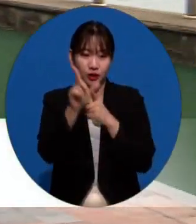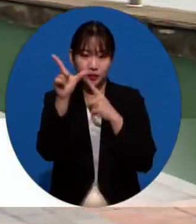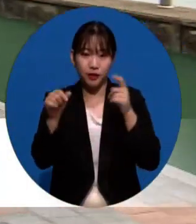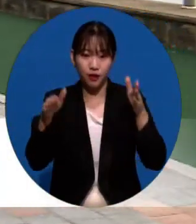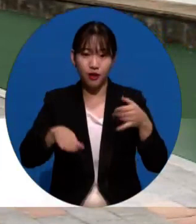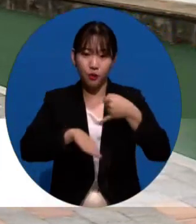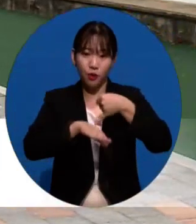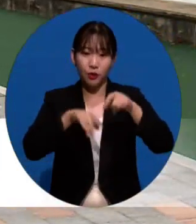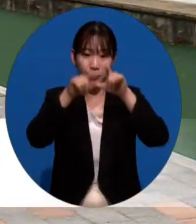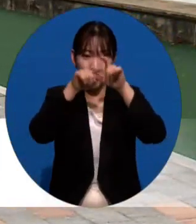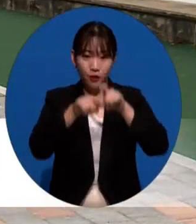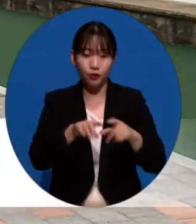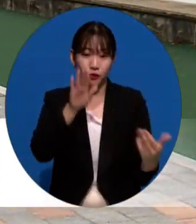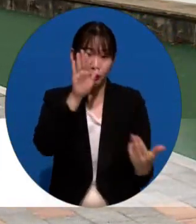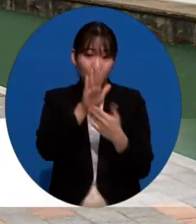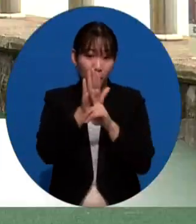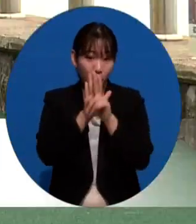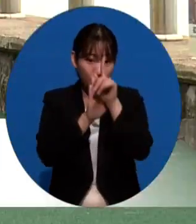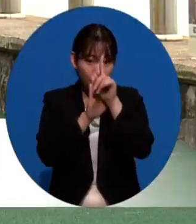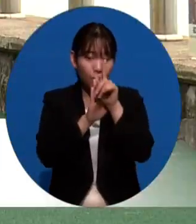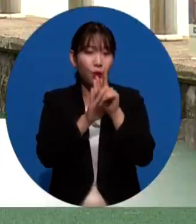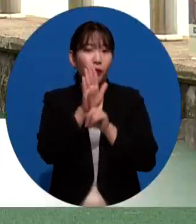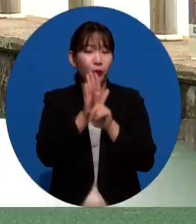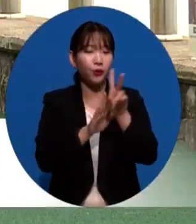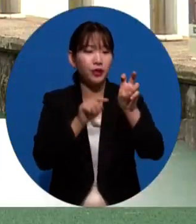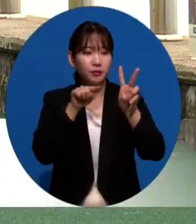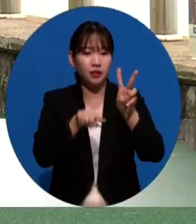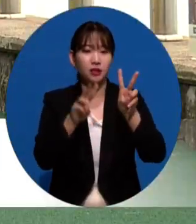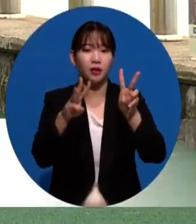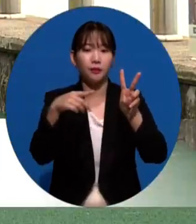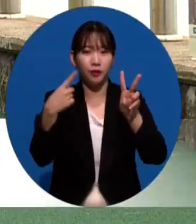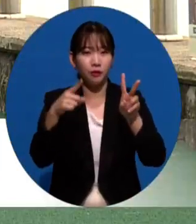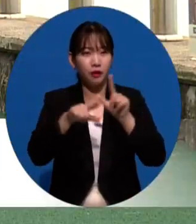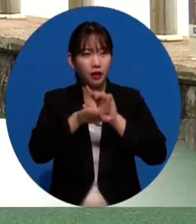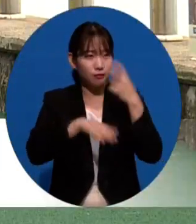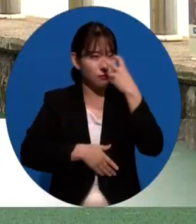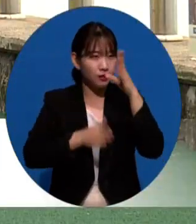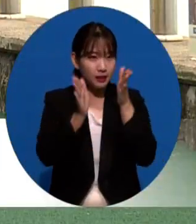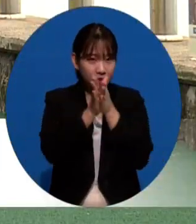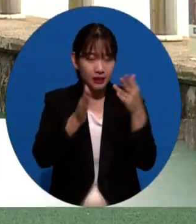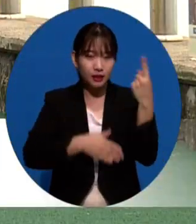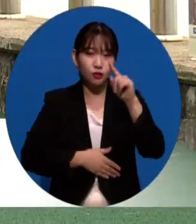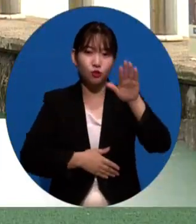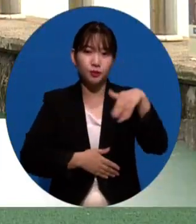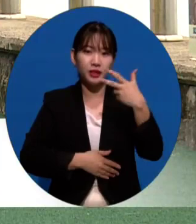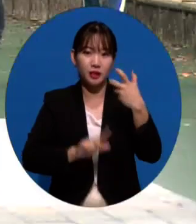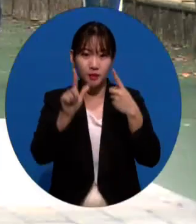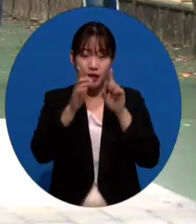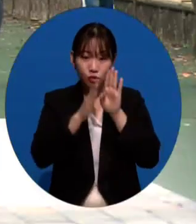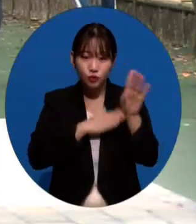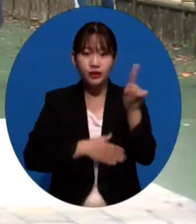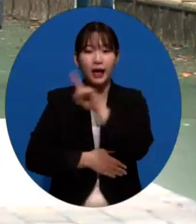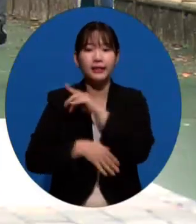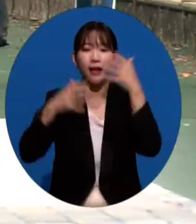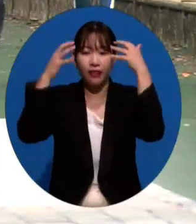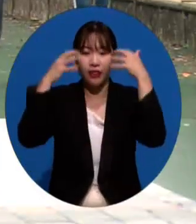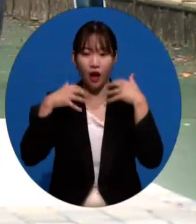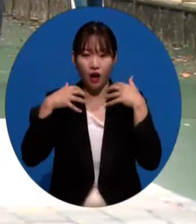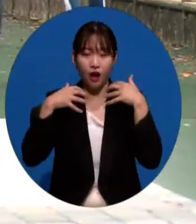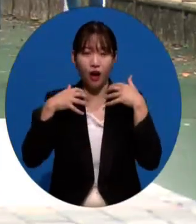완도군의 평균 최고 기온은 22.3도로 기상 관측을 시작한 1971년 이후 가장 높았고